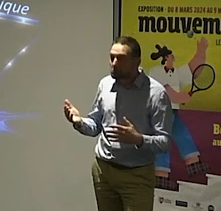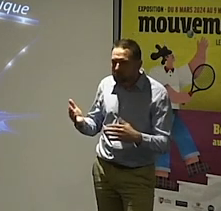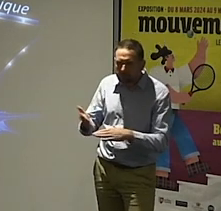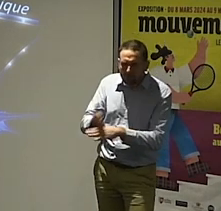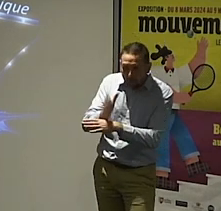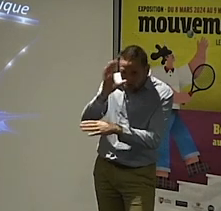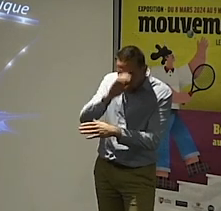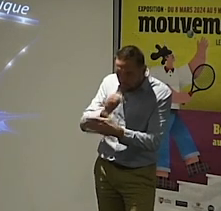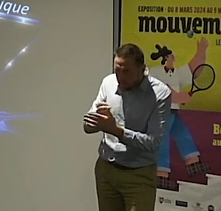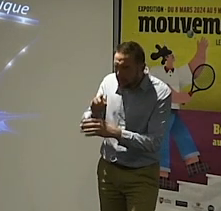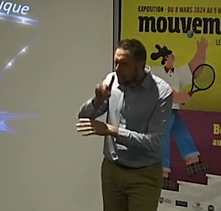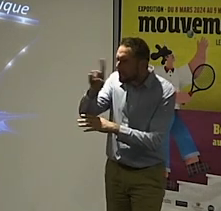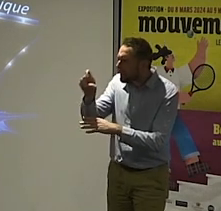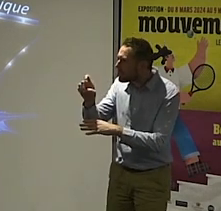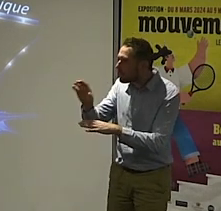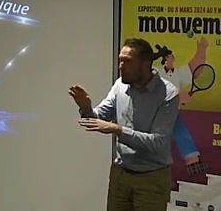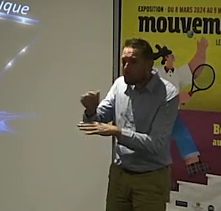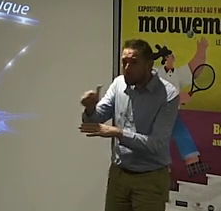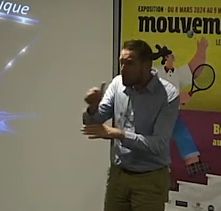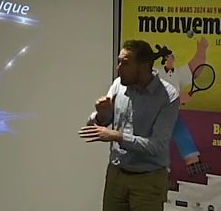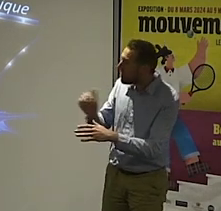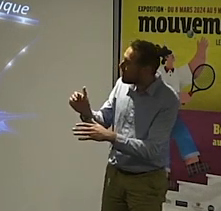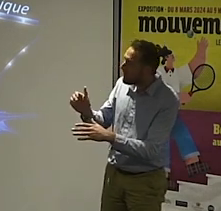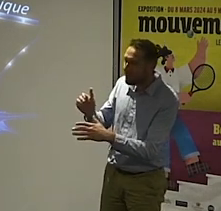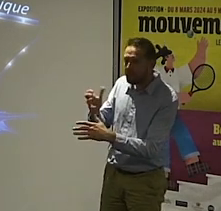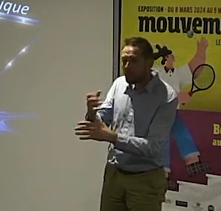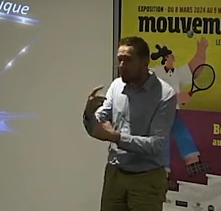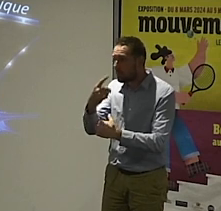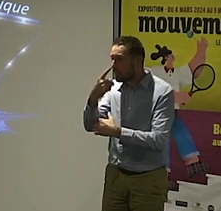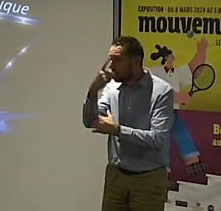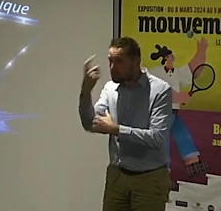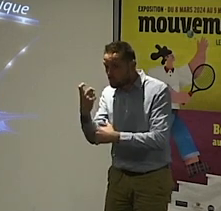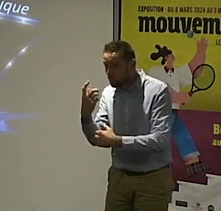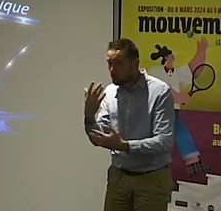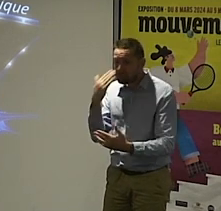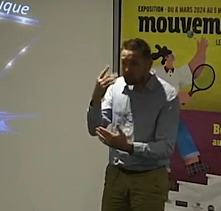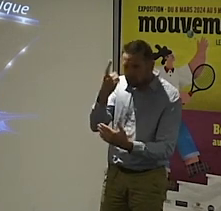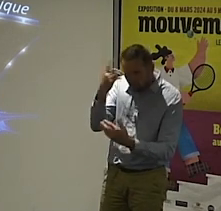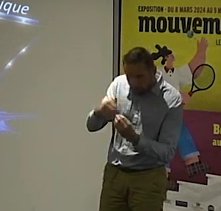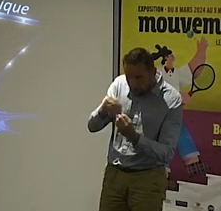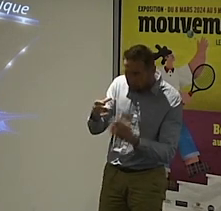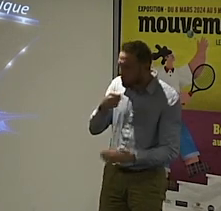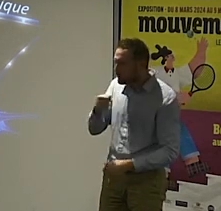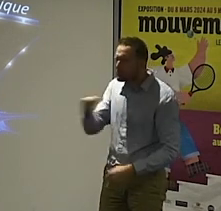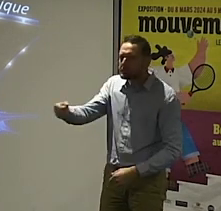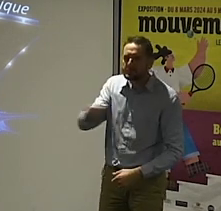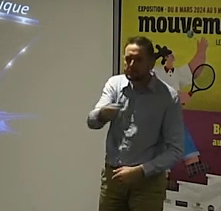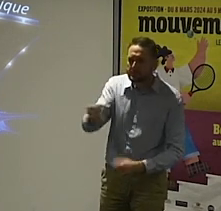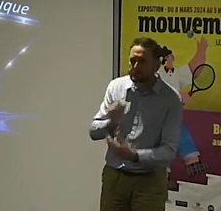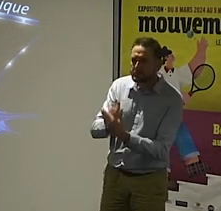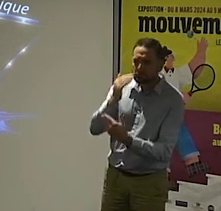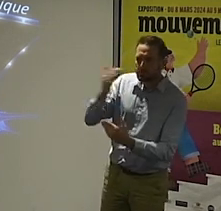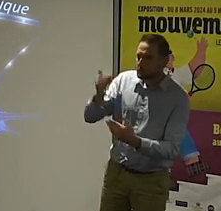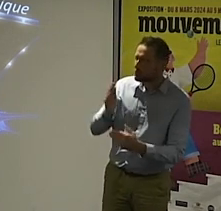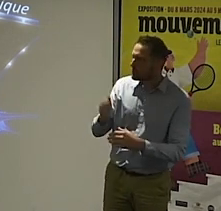vous demander s'il y en avait qui avaient des questions. On peut faire passer le micro, si vous voulez. Oui,